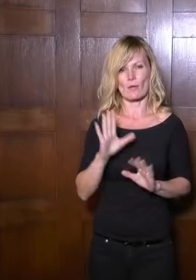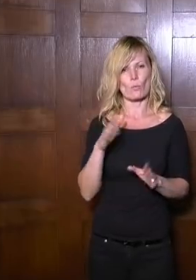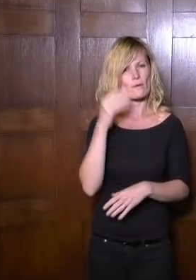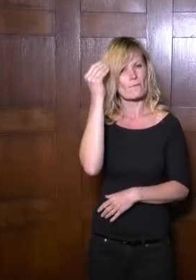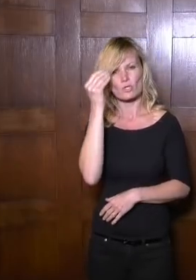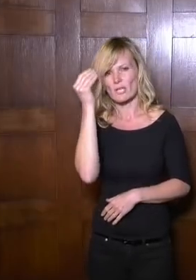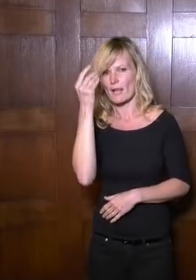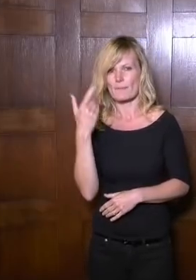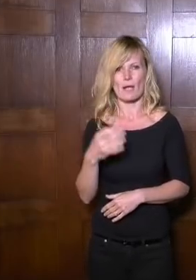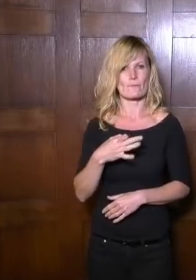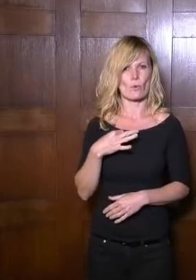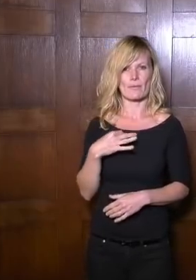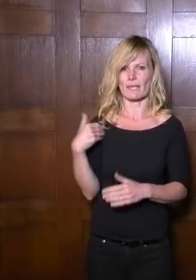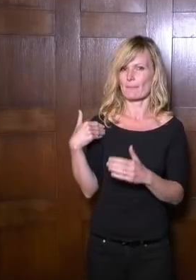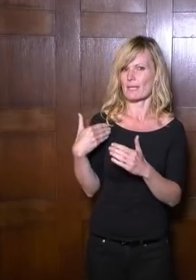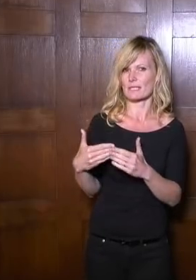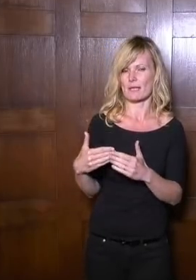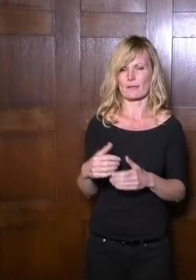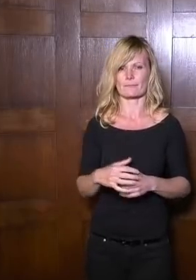unvorstellbar für mich bisher,